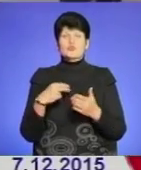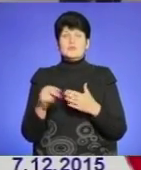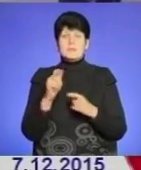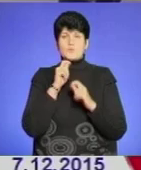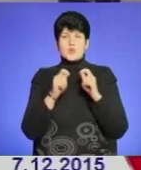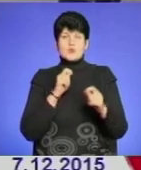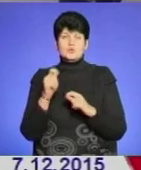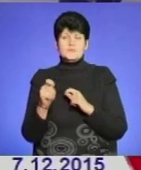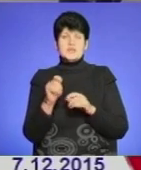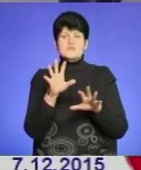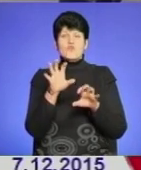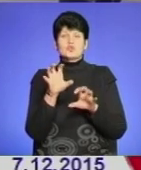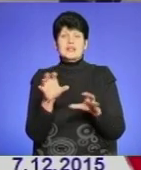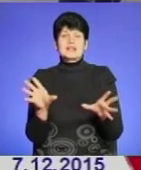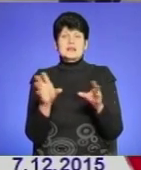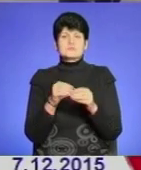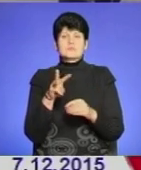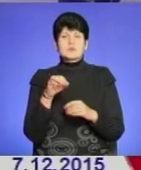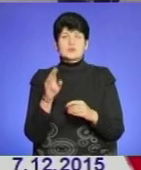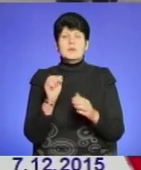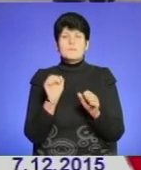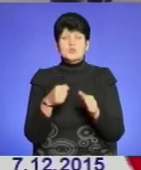подарунки. Сфотографуватися з Миколаєм можна до